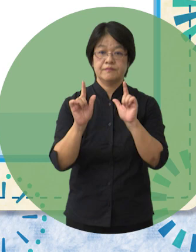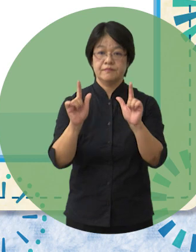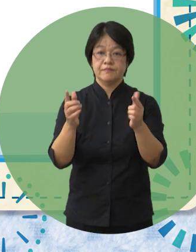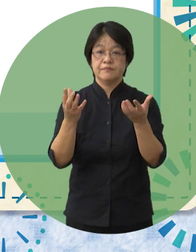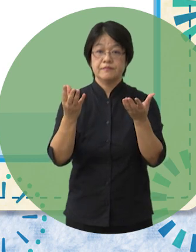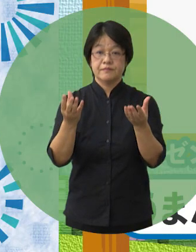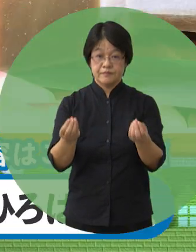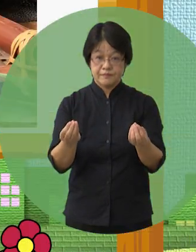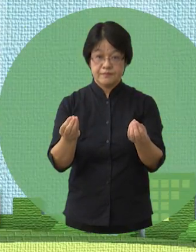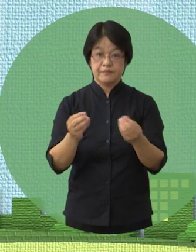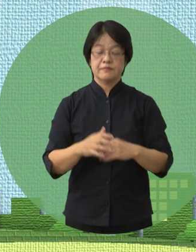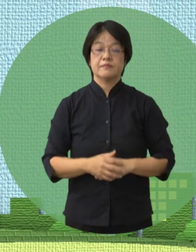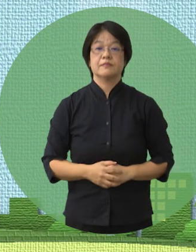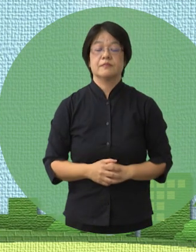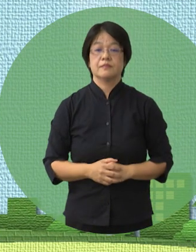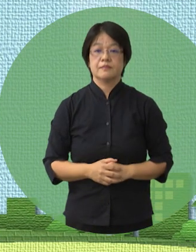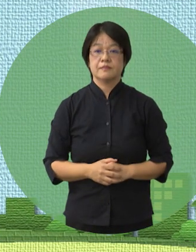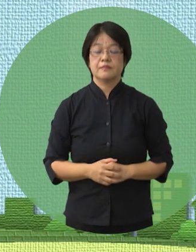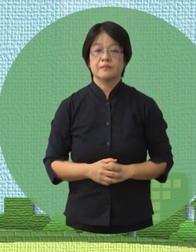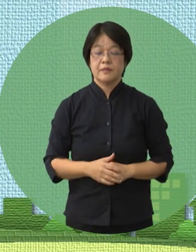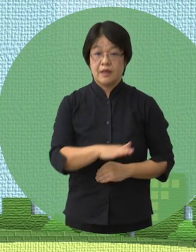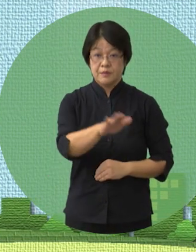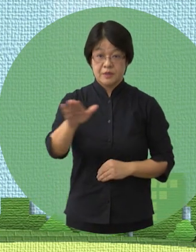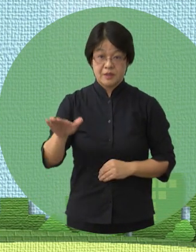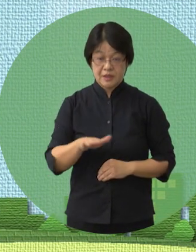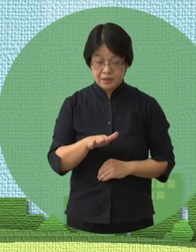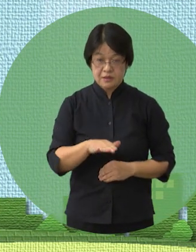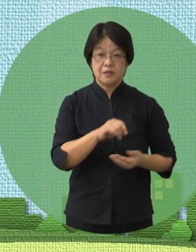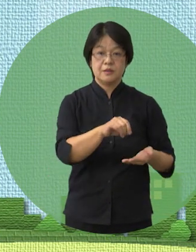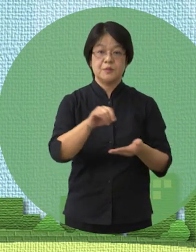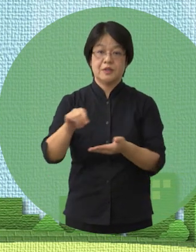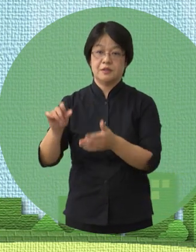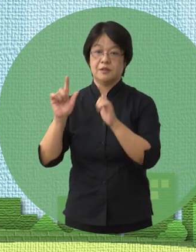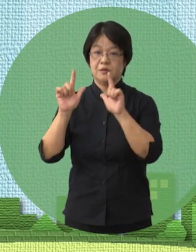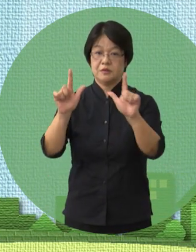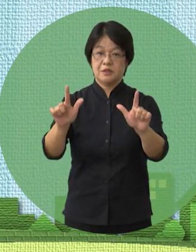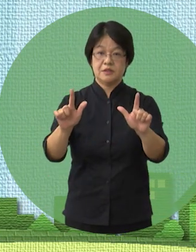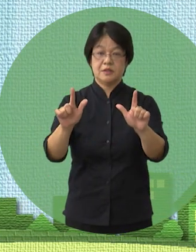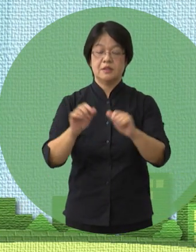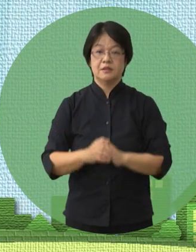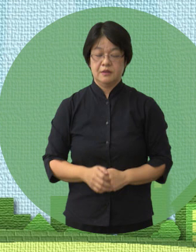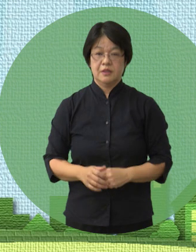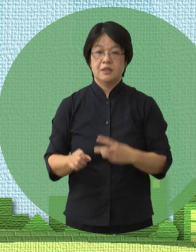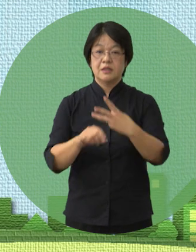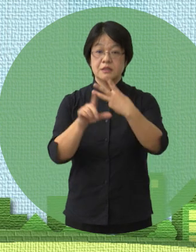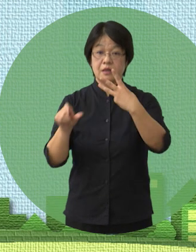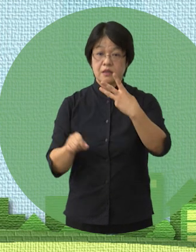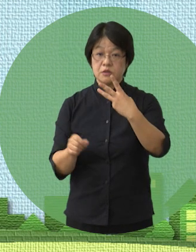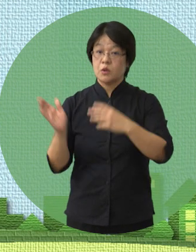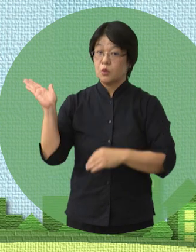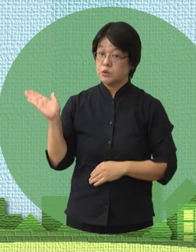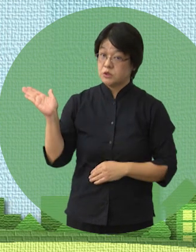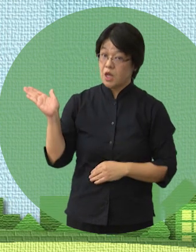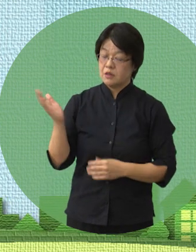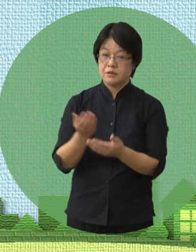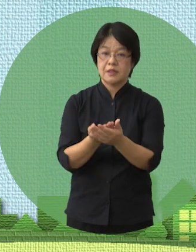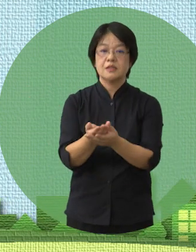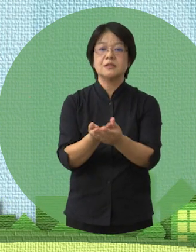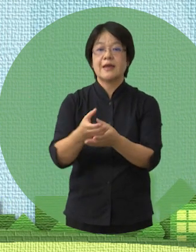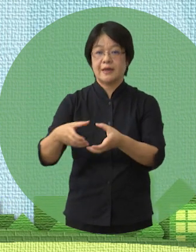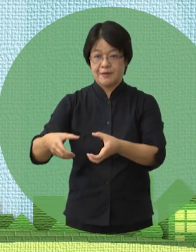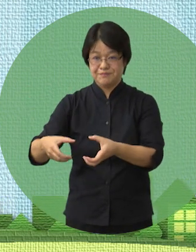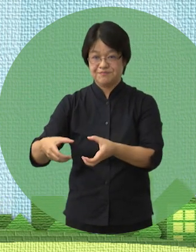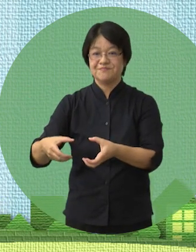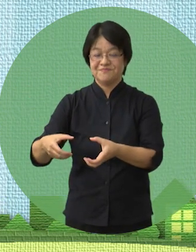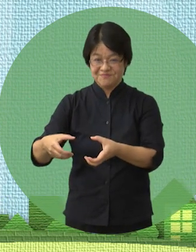。 ここで視聴者プレゼントのお知らせだよ。今月はこちらの商品を抽選でプレゼントします